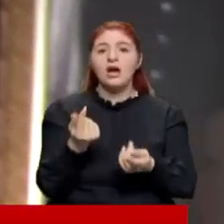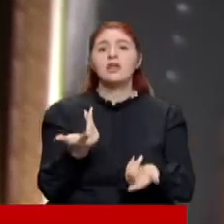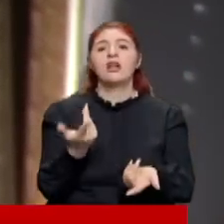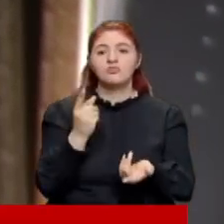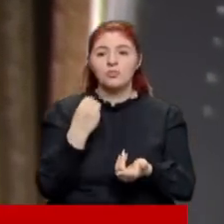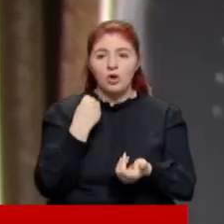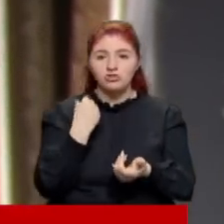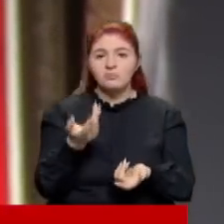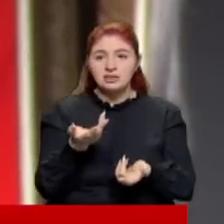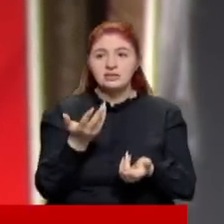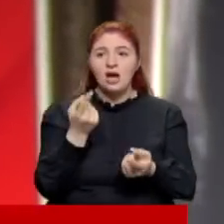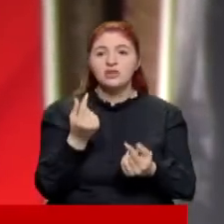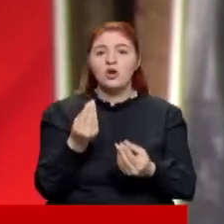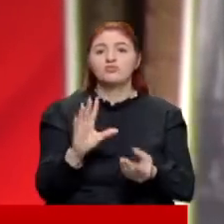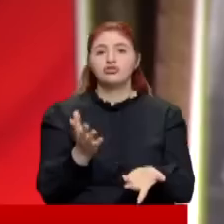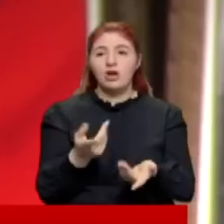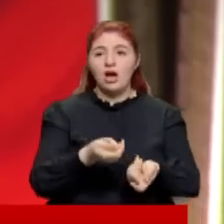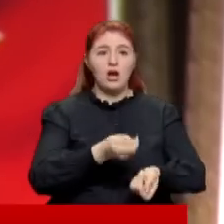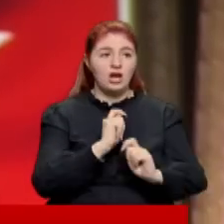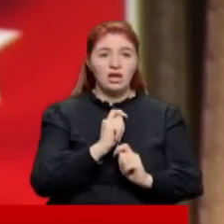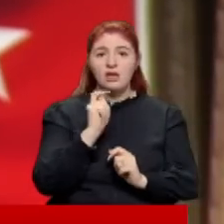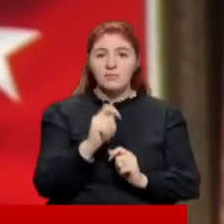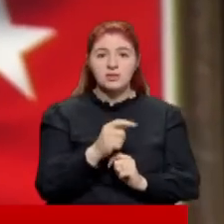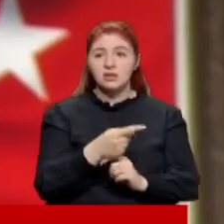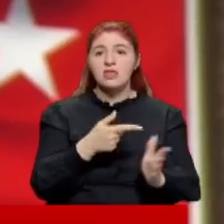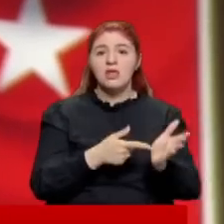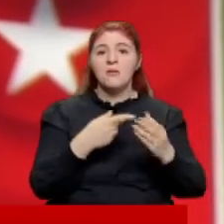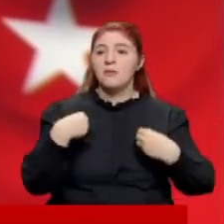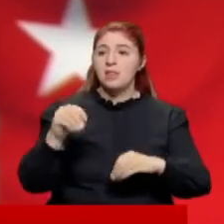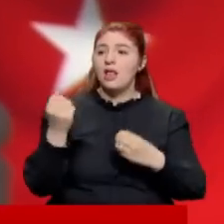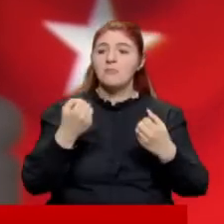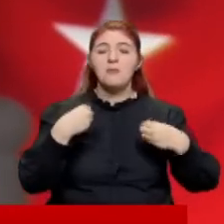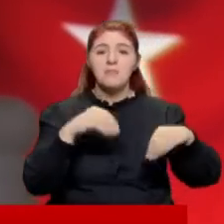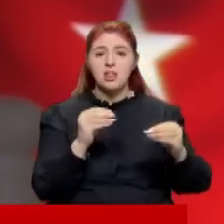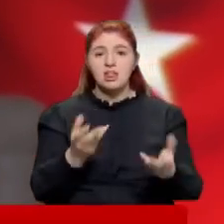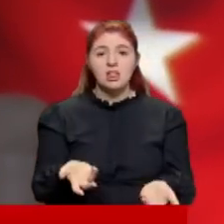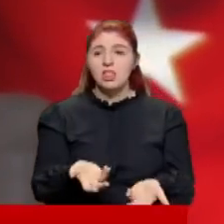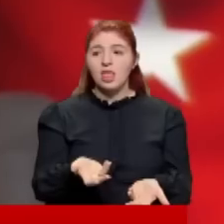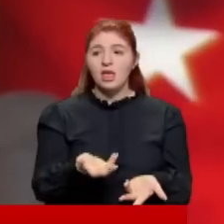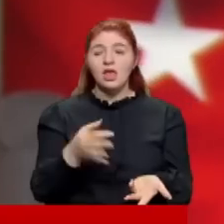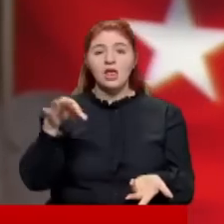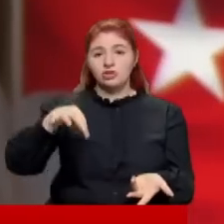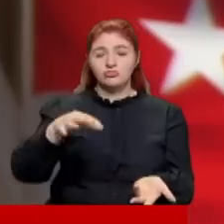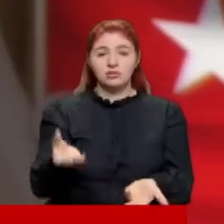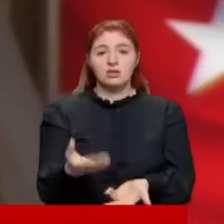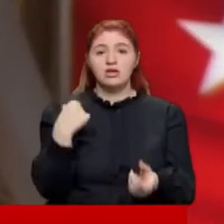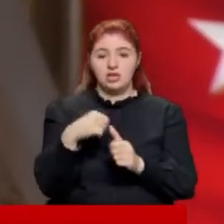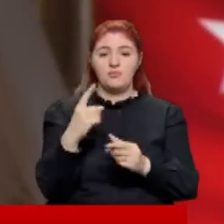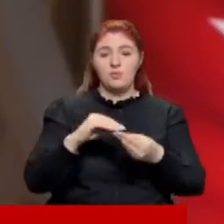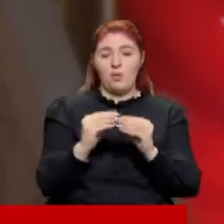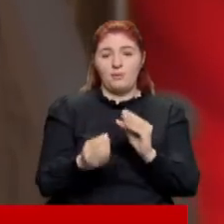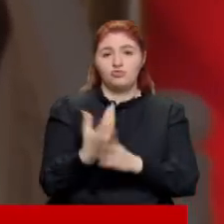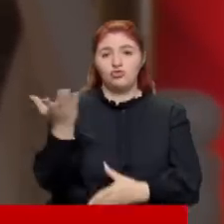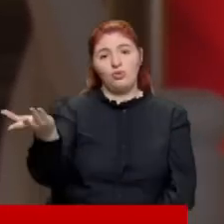değil, bunun borçlanması da az olmayacak. Kredi çekti insanlar, tarlasını sattı, arabasını sattı. Şimdi yine bir mağduriyet